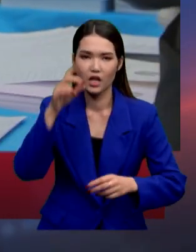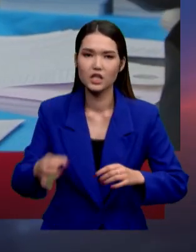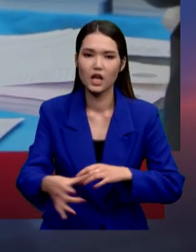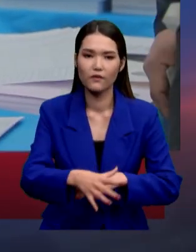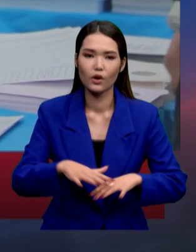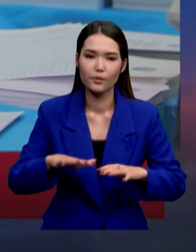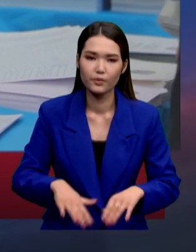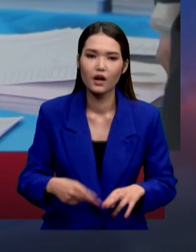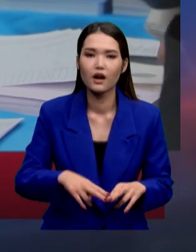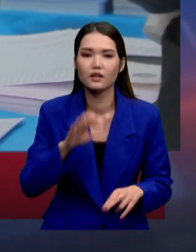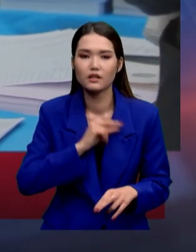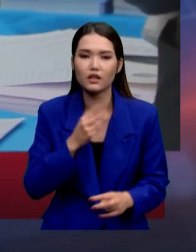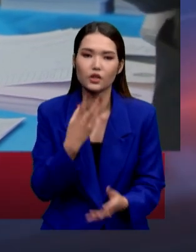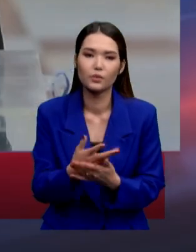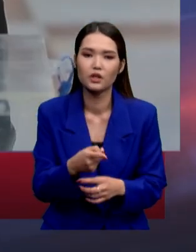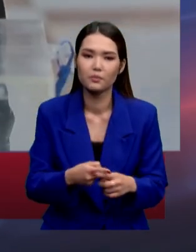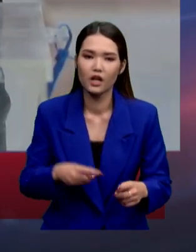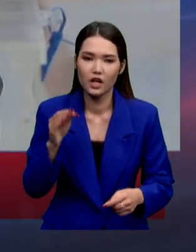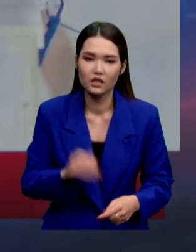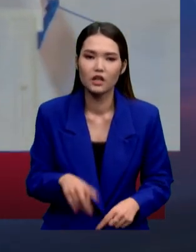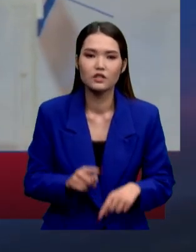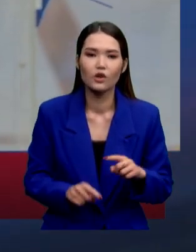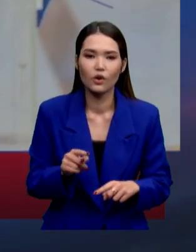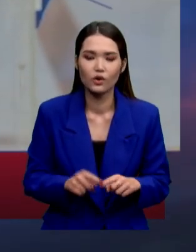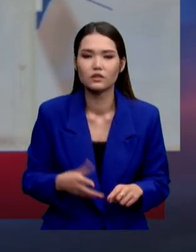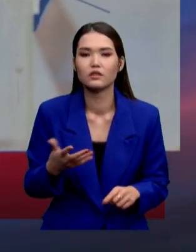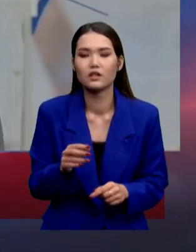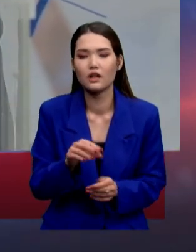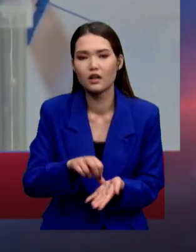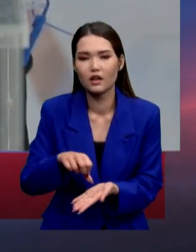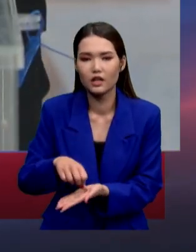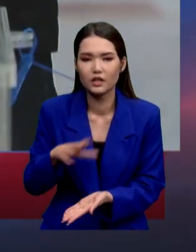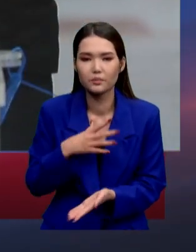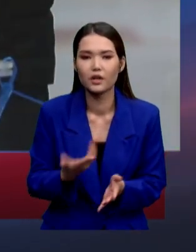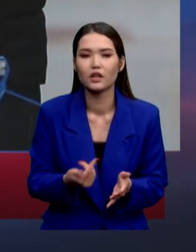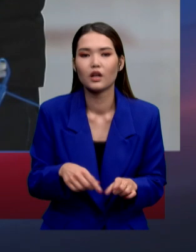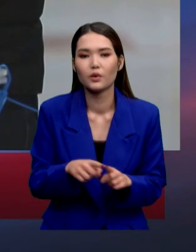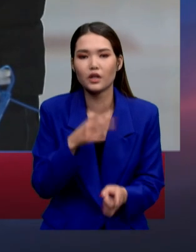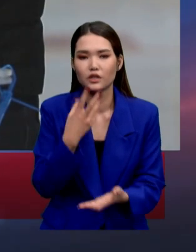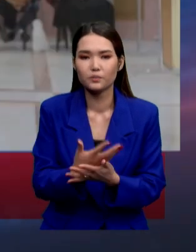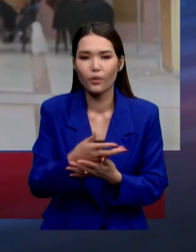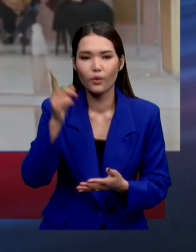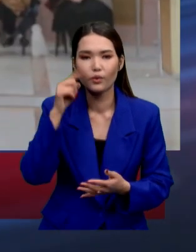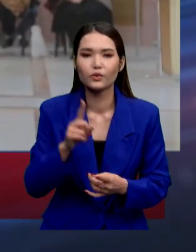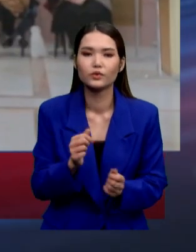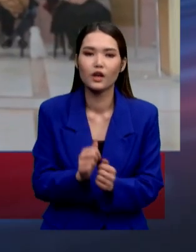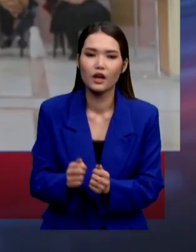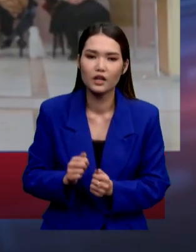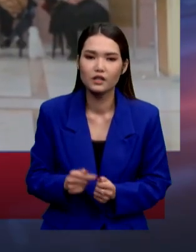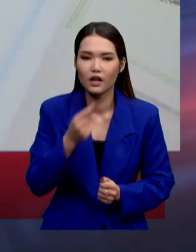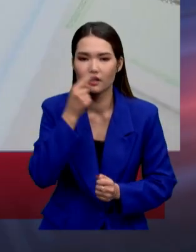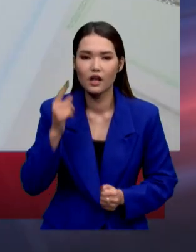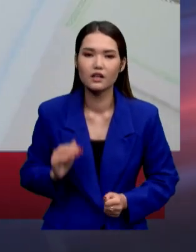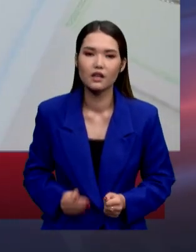На выборах работали почти 1500 отечественных наблюдателей. Все они приложили максимум усилий, чтобы нынешняя